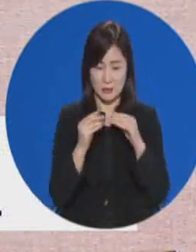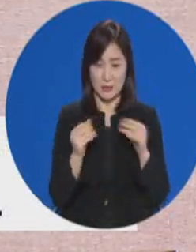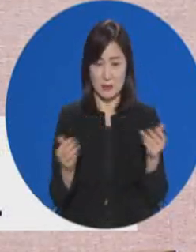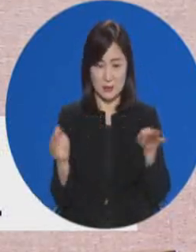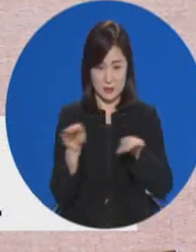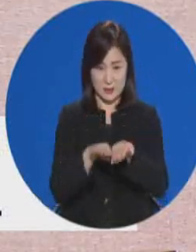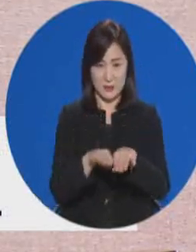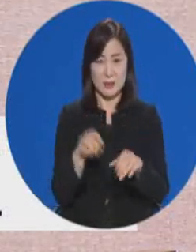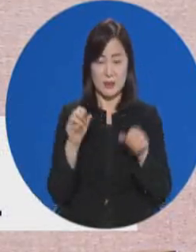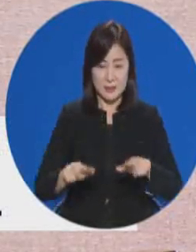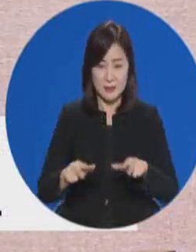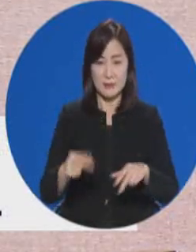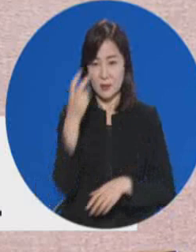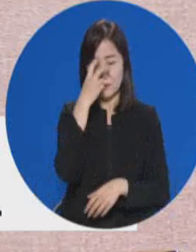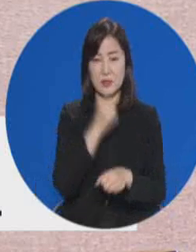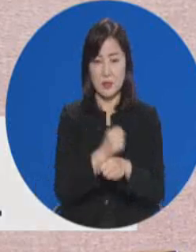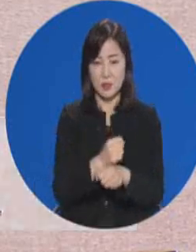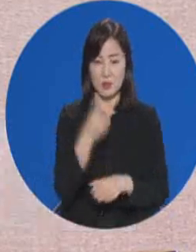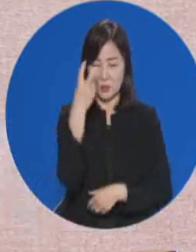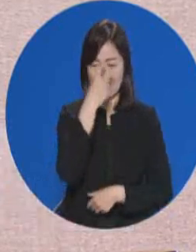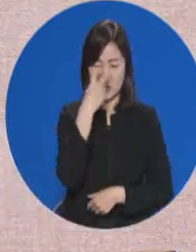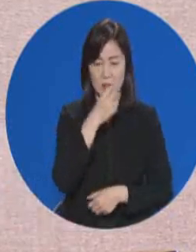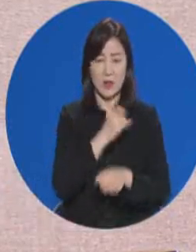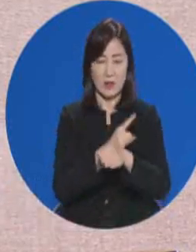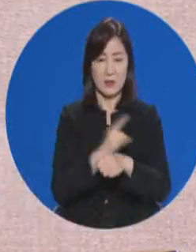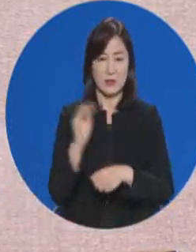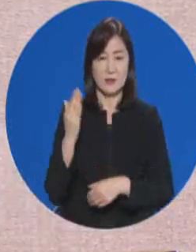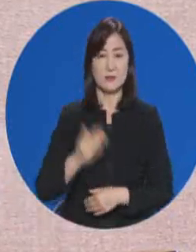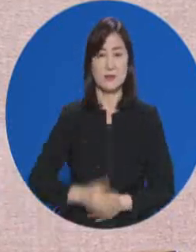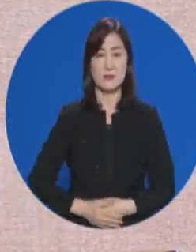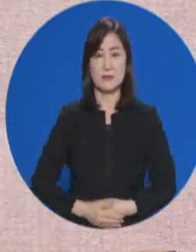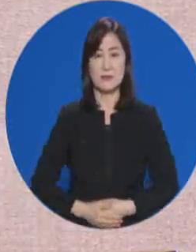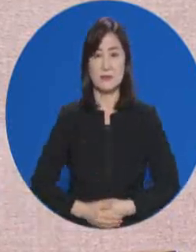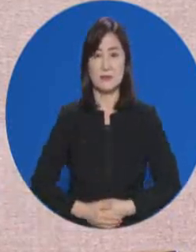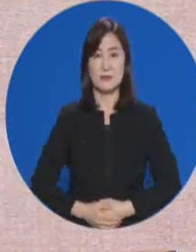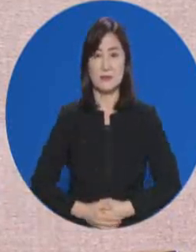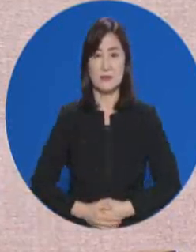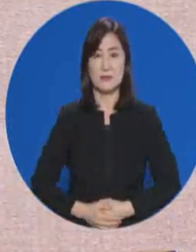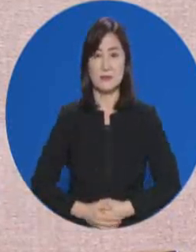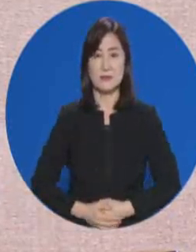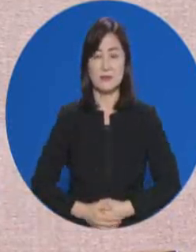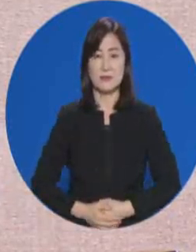작업도 당장 점검하고 조사를 해야 합니다.